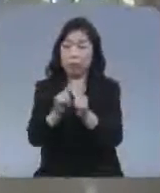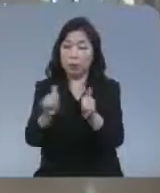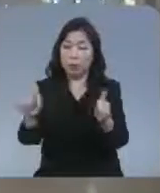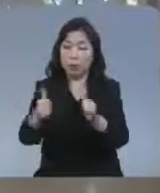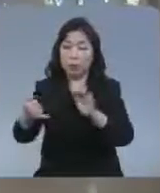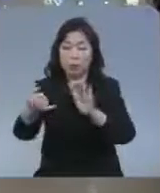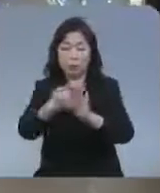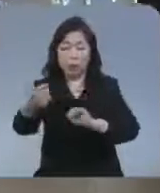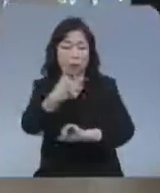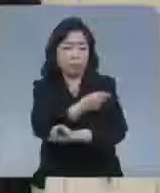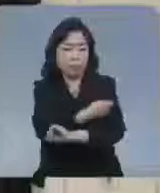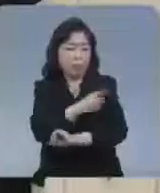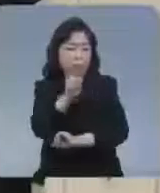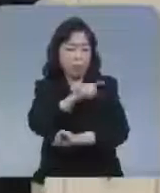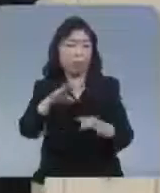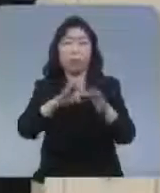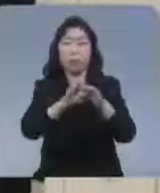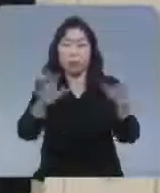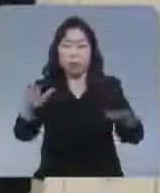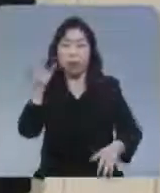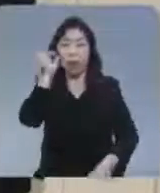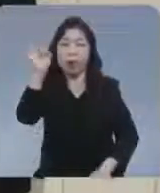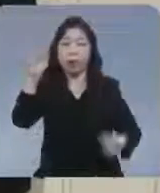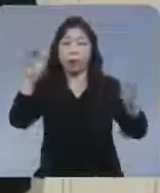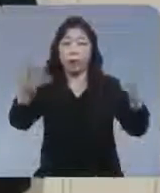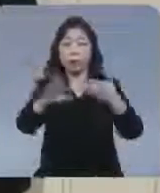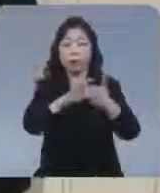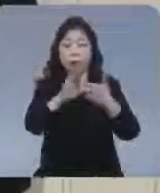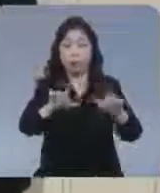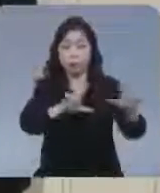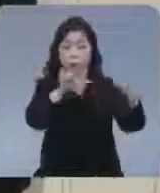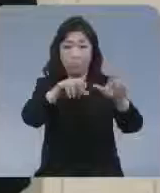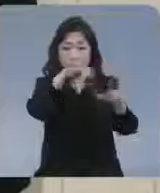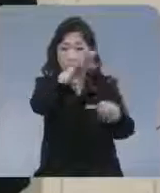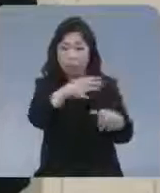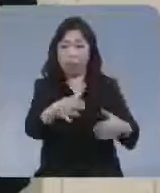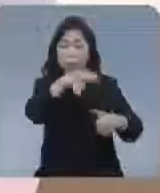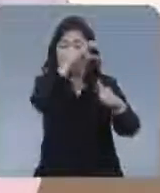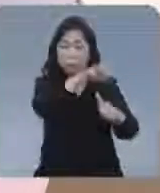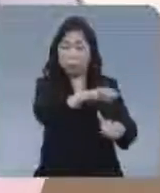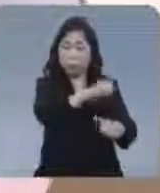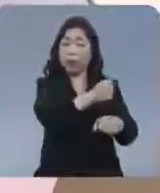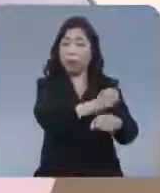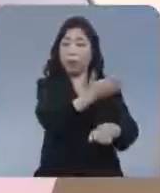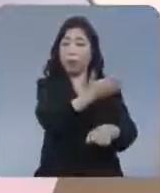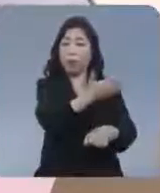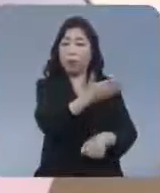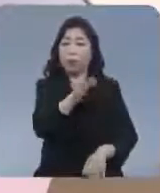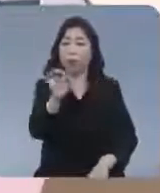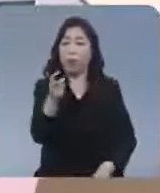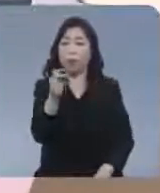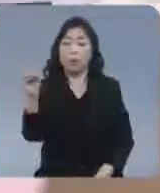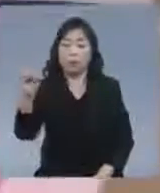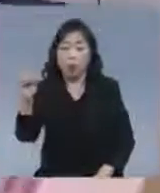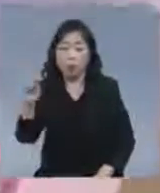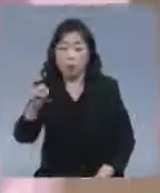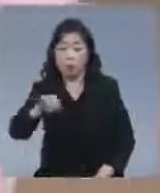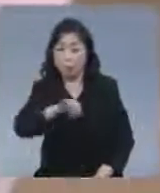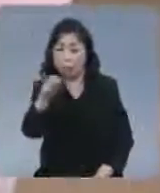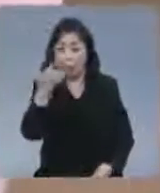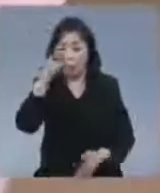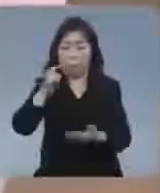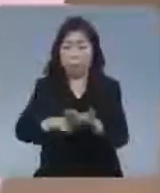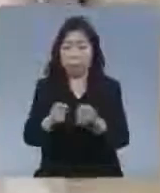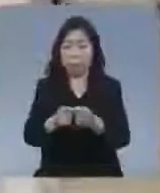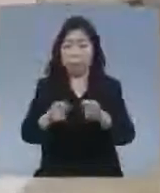ため南アフリカ共和国など8カ国からの大黒人の入国を28日から禁止しまし